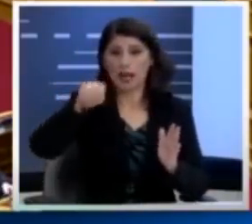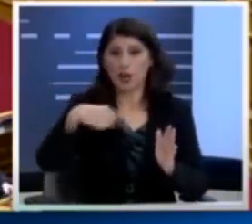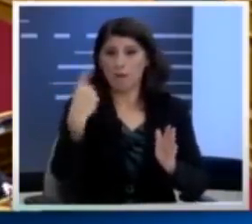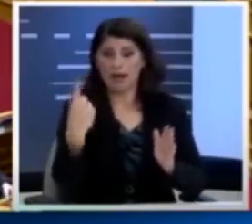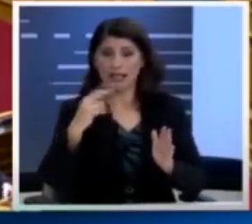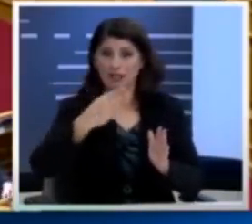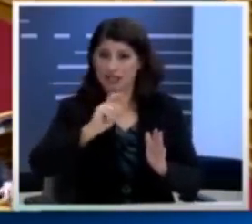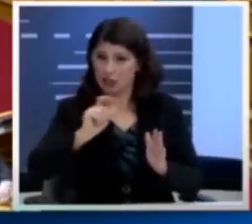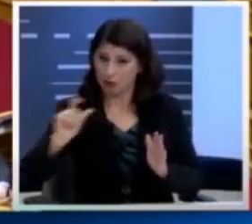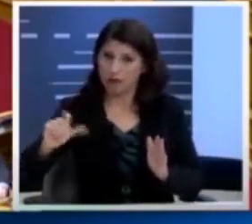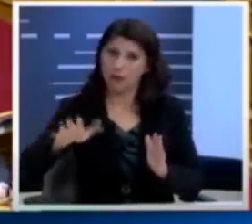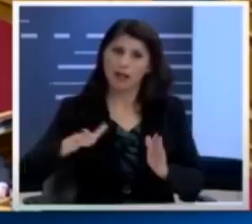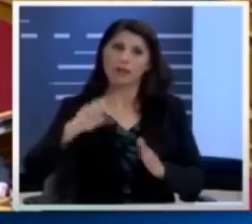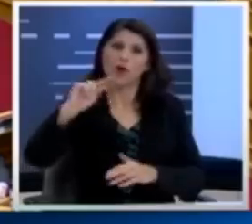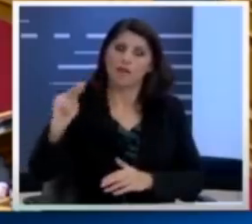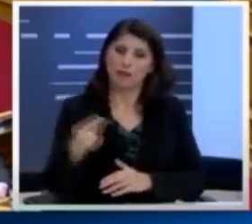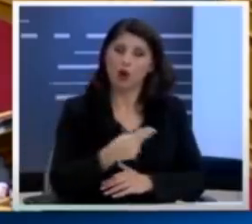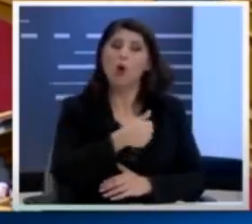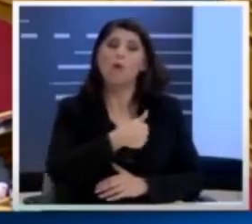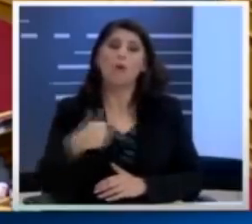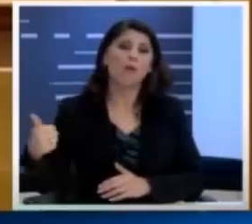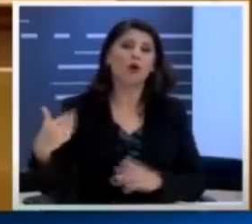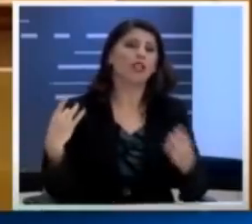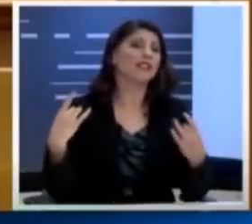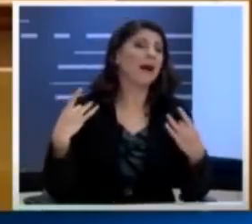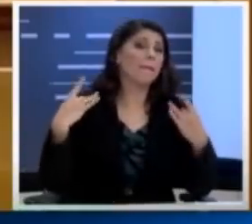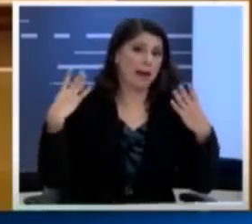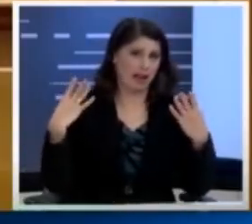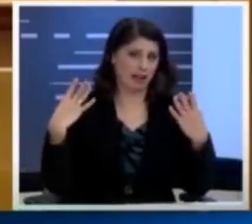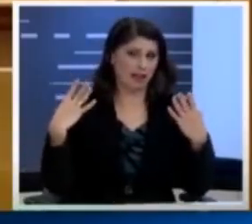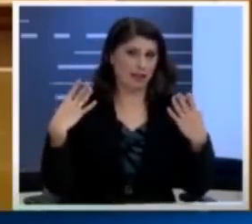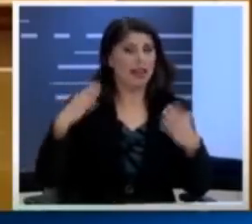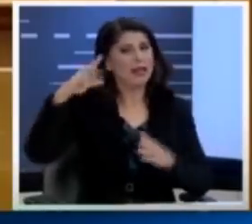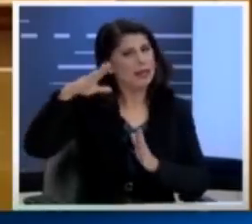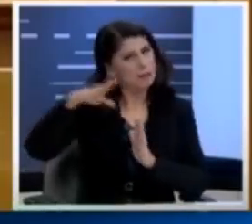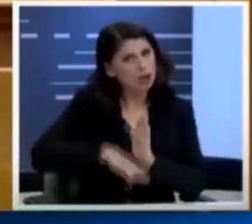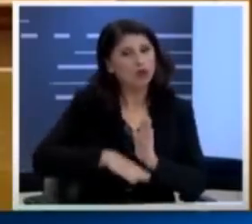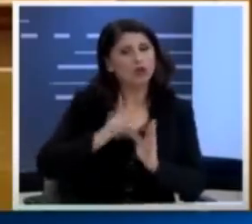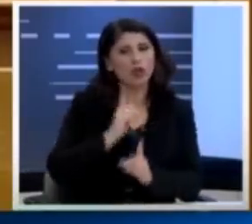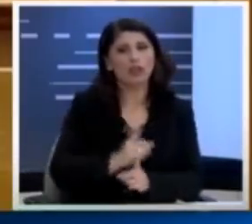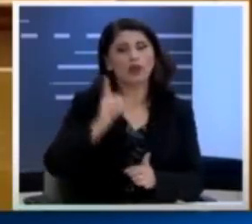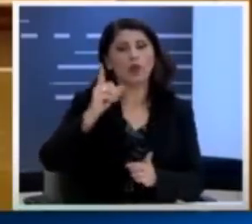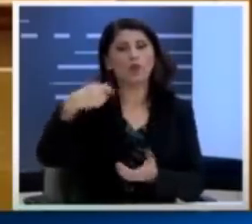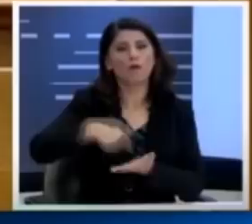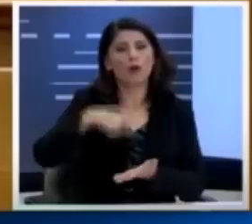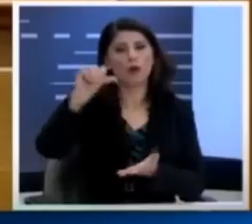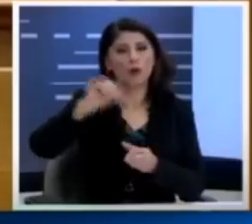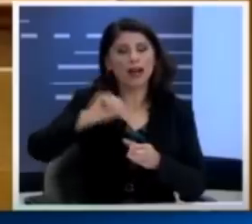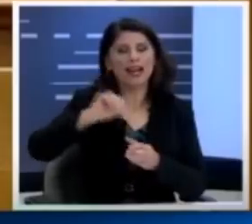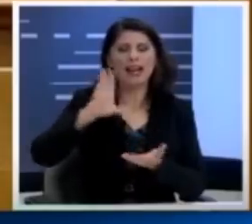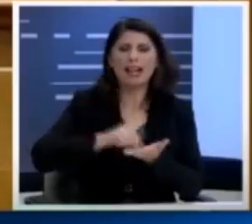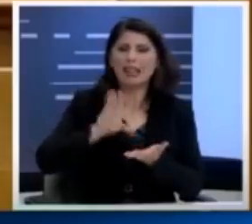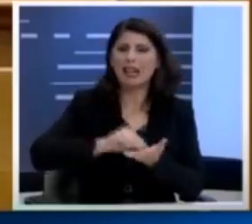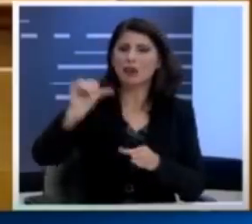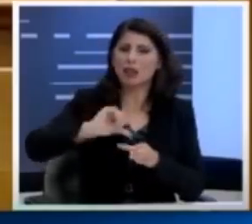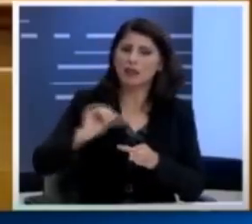1,1 δισεκατομμύριο περίπου ευρώ μόνο για τις απαλλαγές ή μειώσεις του ειδικού φόρου κατανάλωσης καυσίμων